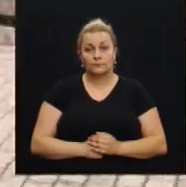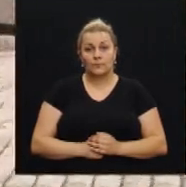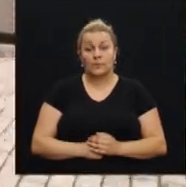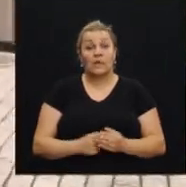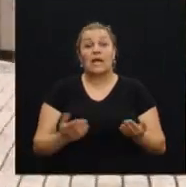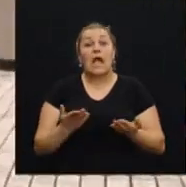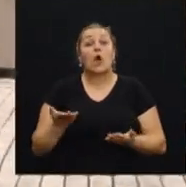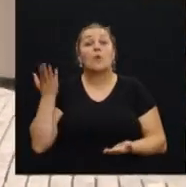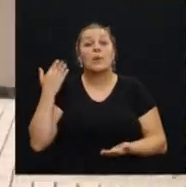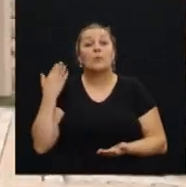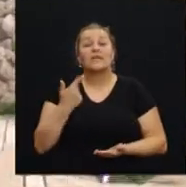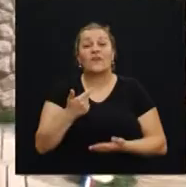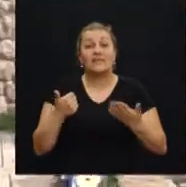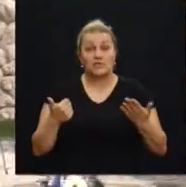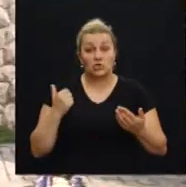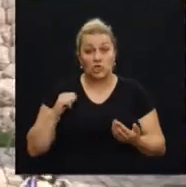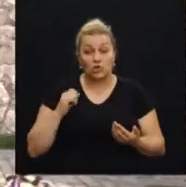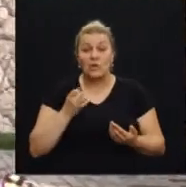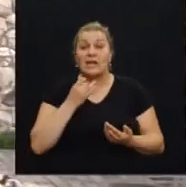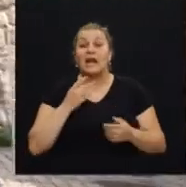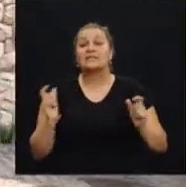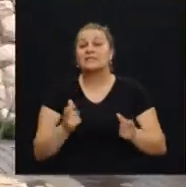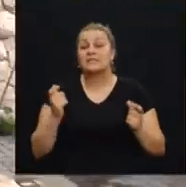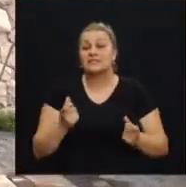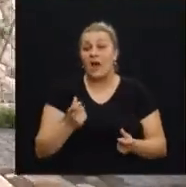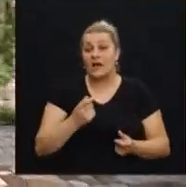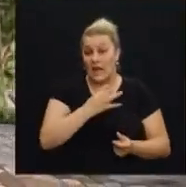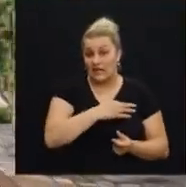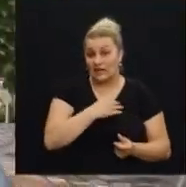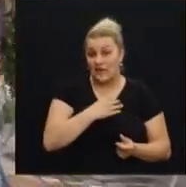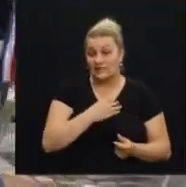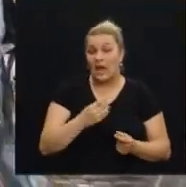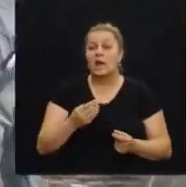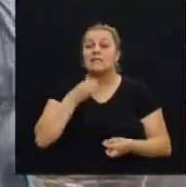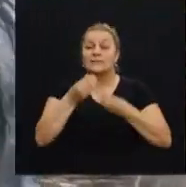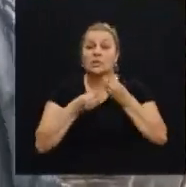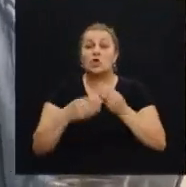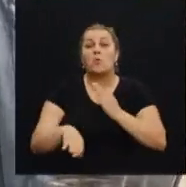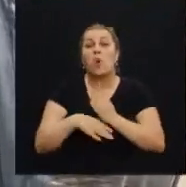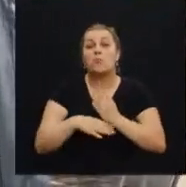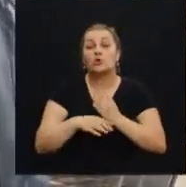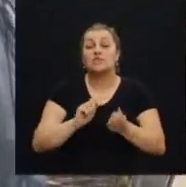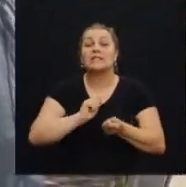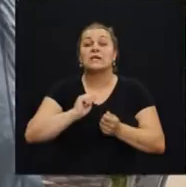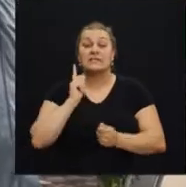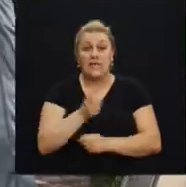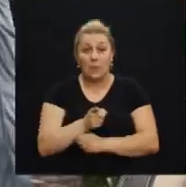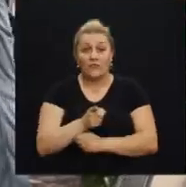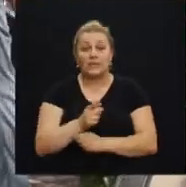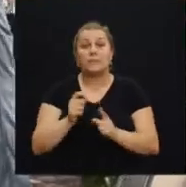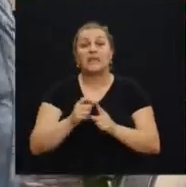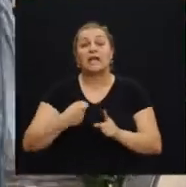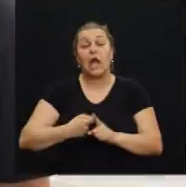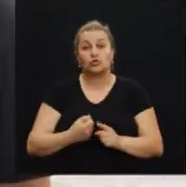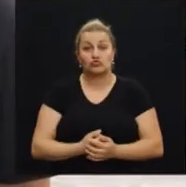Kako je bilo prije 26 godina kada se stvarala domovina Hrvatska, ispričao je pomoćnik zapovjednika omiške postrojbe Petar